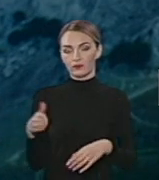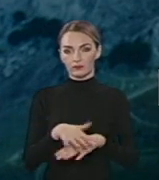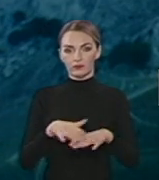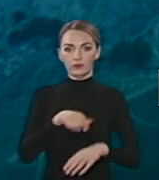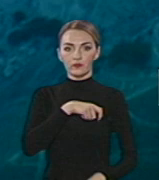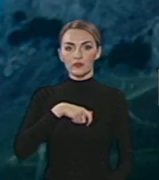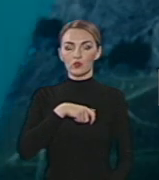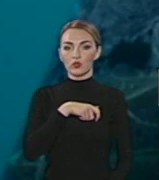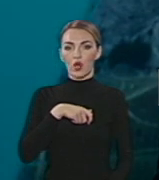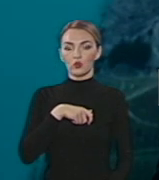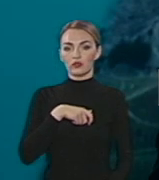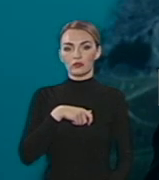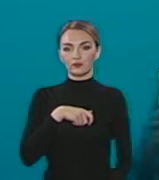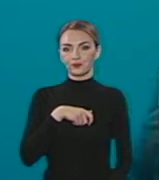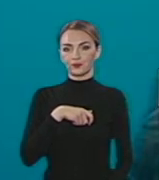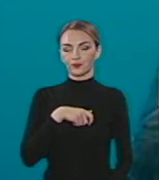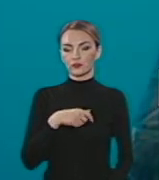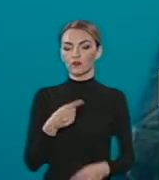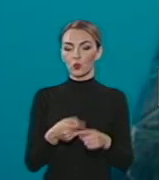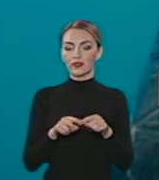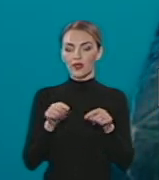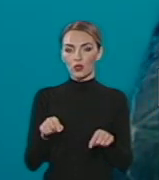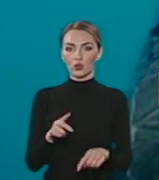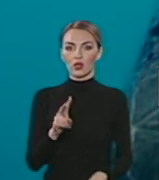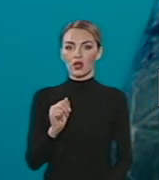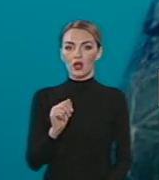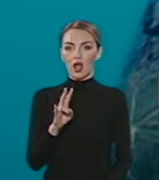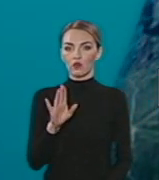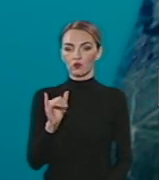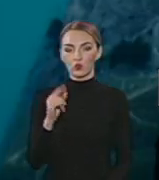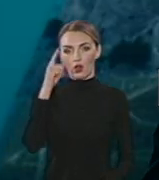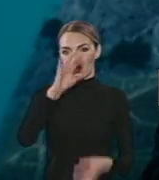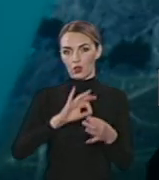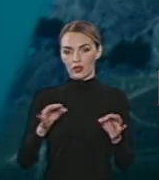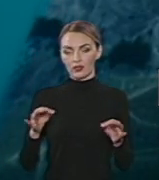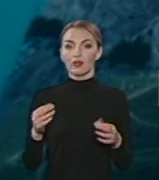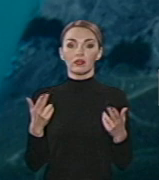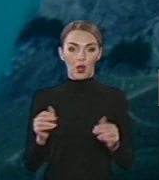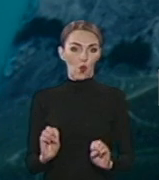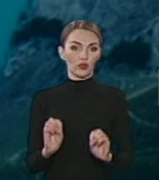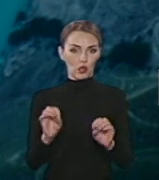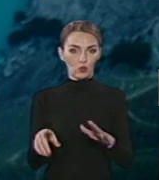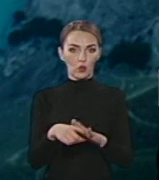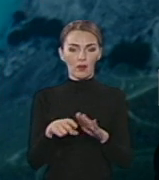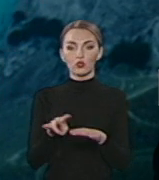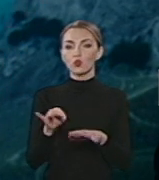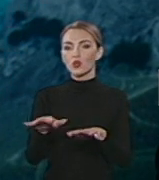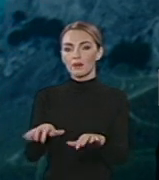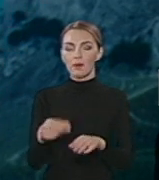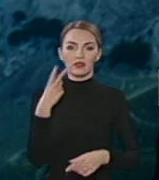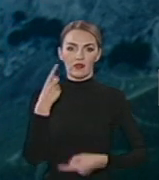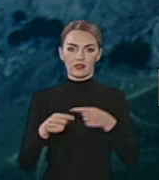народных депутатов, ну, они укладываются в вот эту канву логики Кремля. Да, мы отдаем вам Донбасс, но забираем навсегда